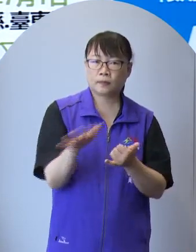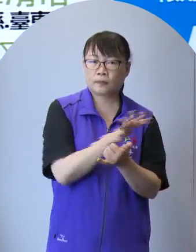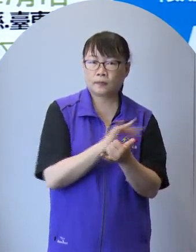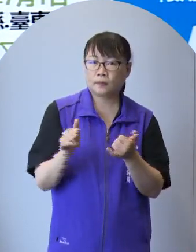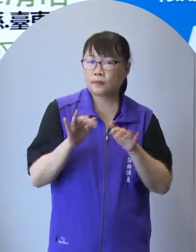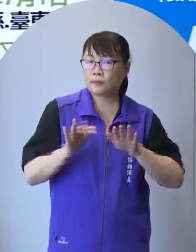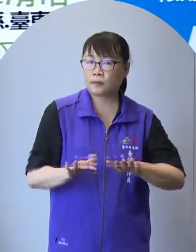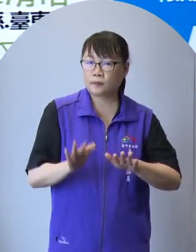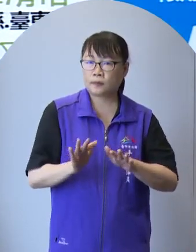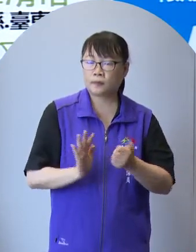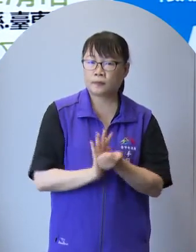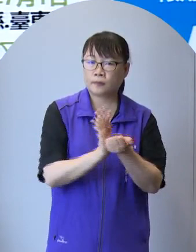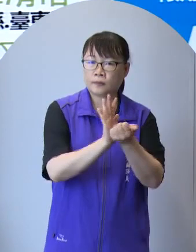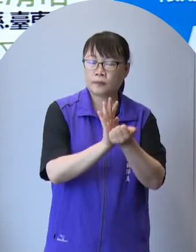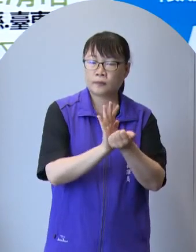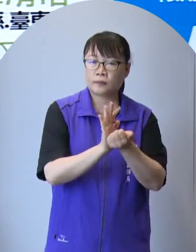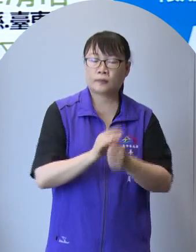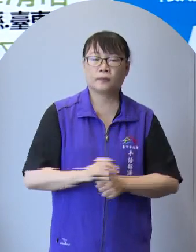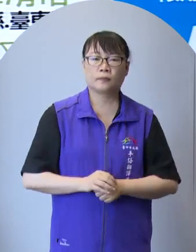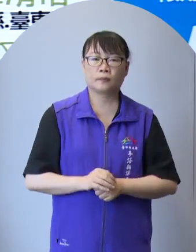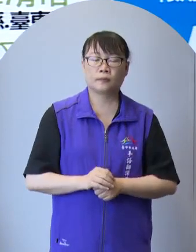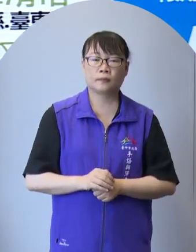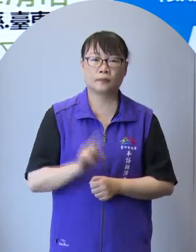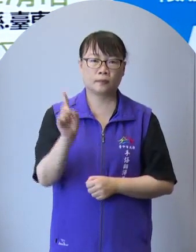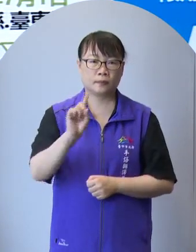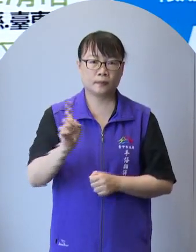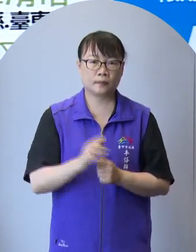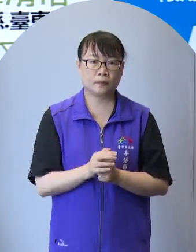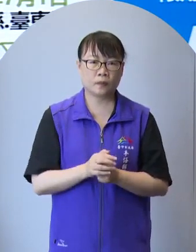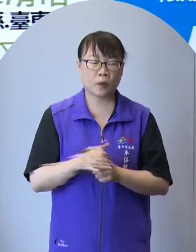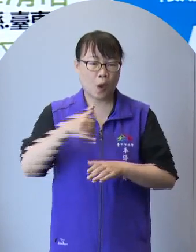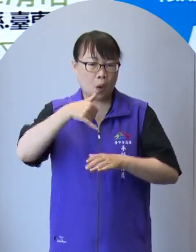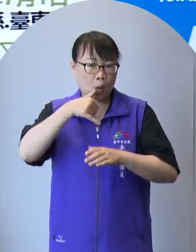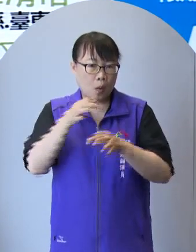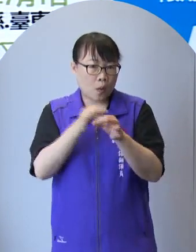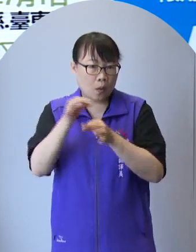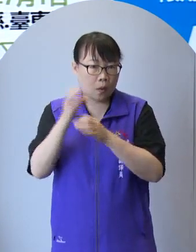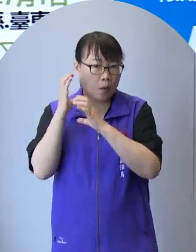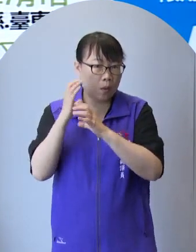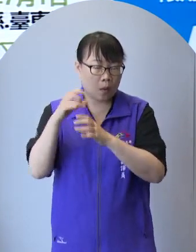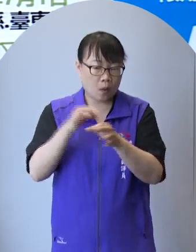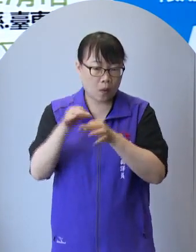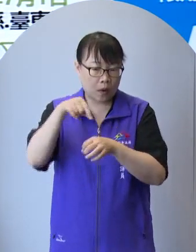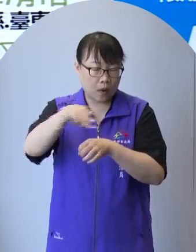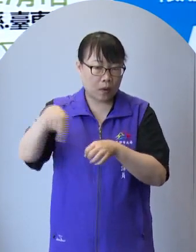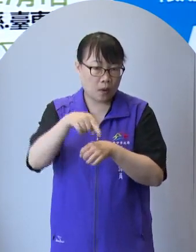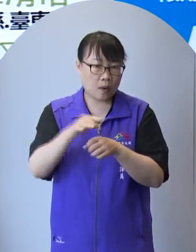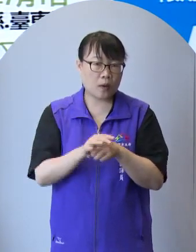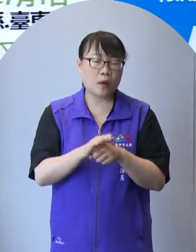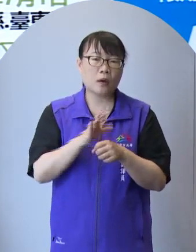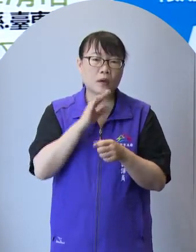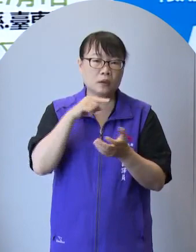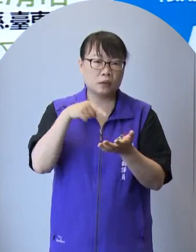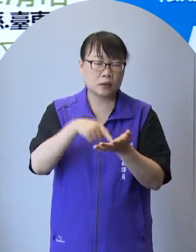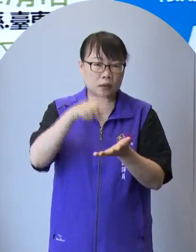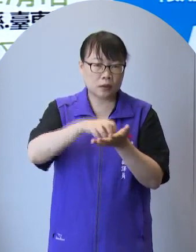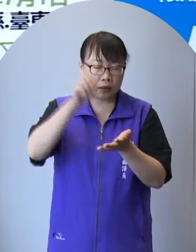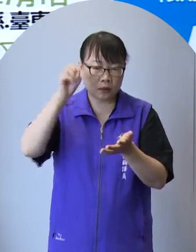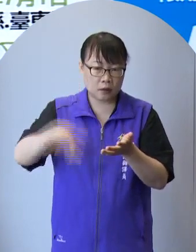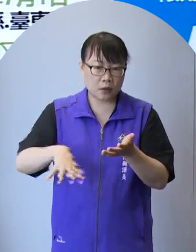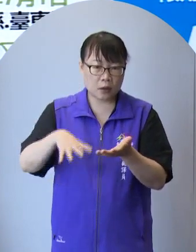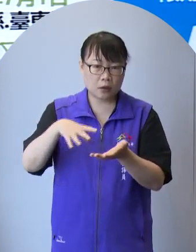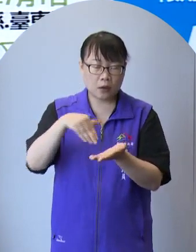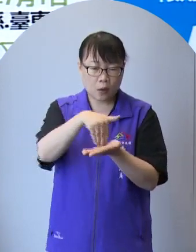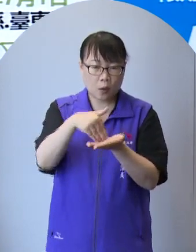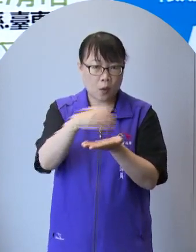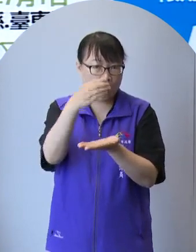次在推动，这个所谓的饮料店的部分啊，限用塑胶的一次性饮料杯。那